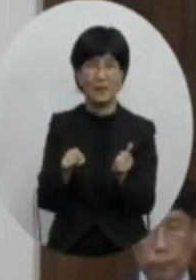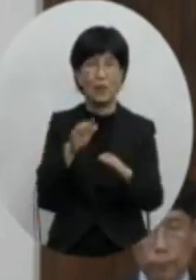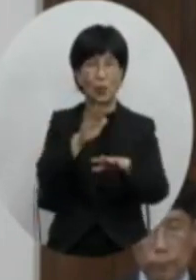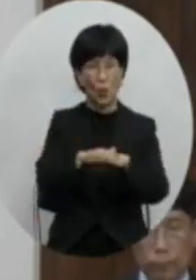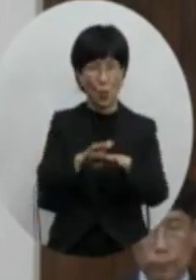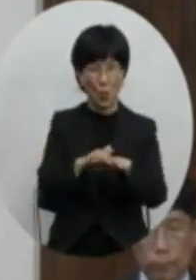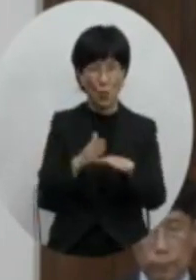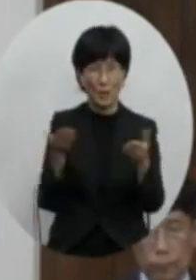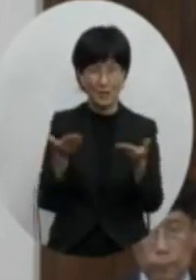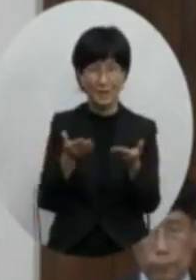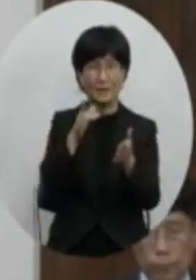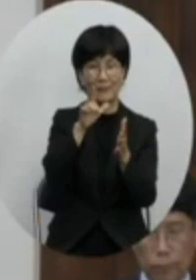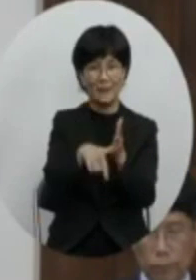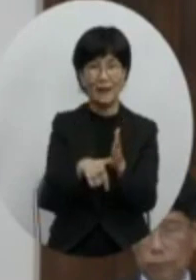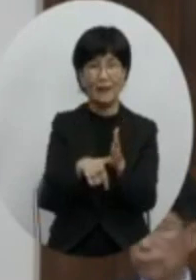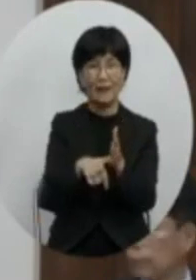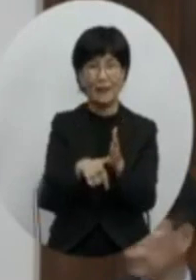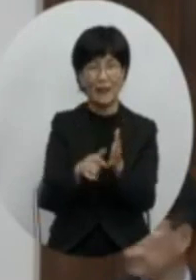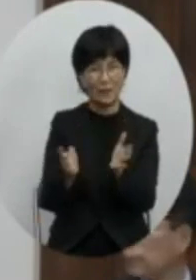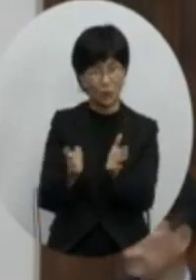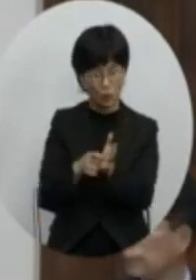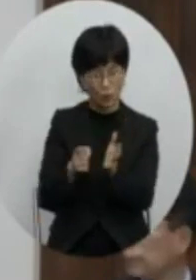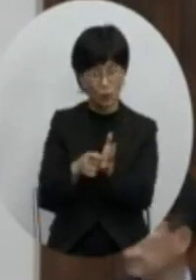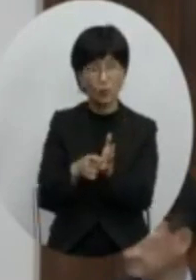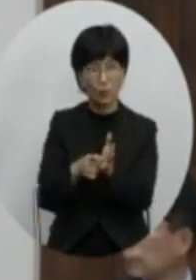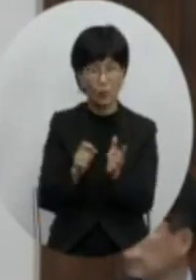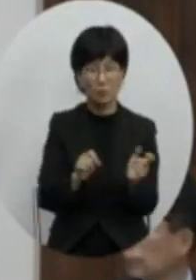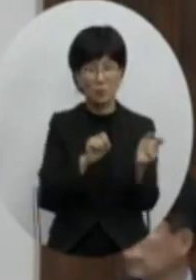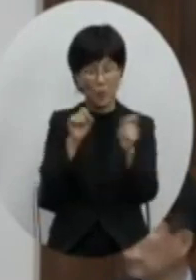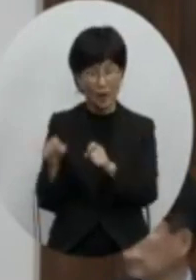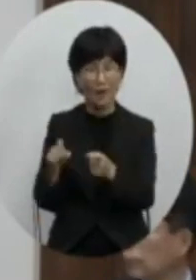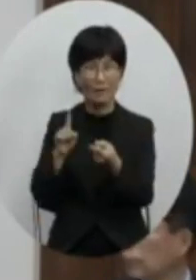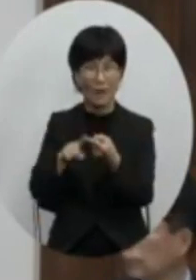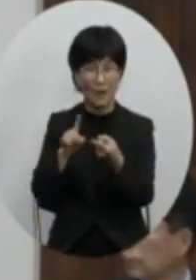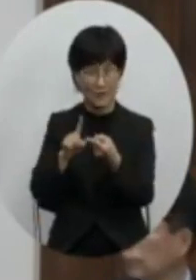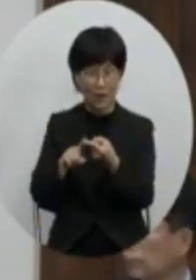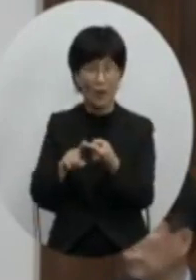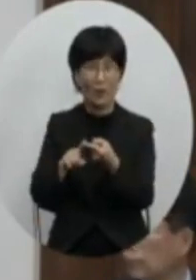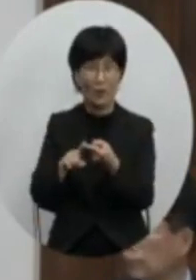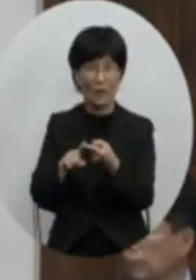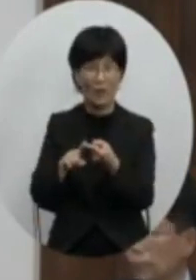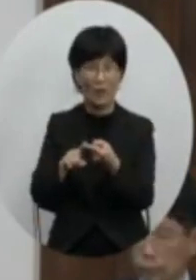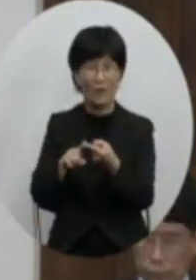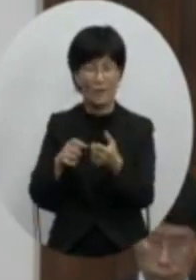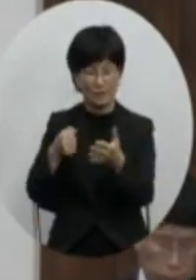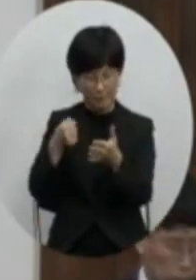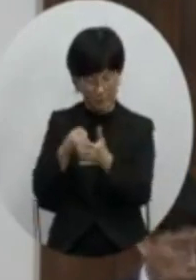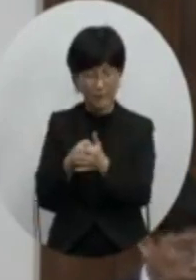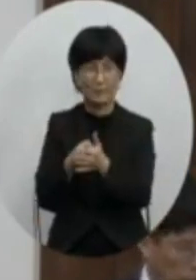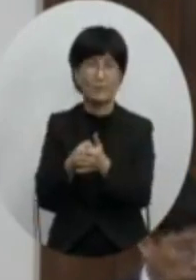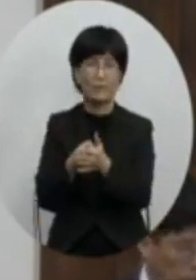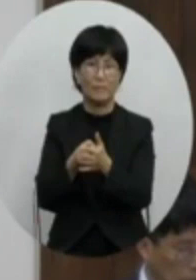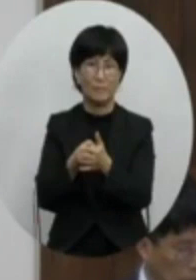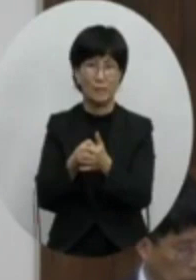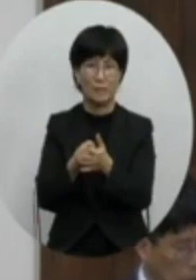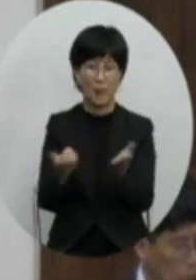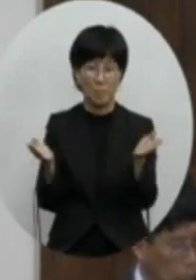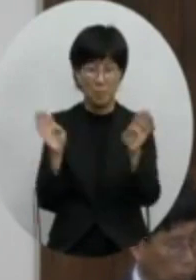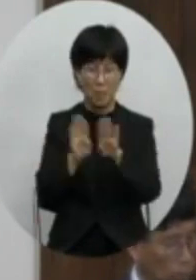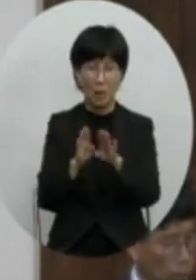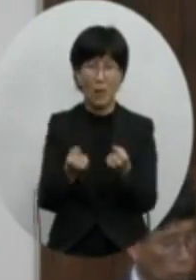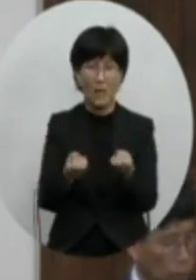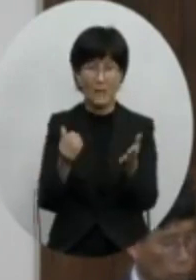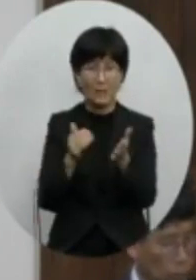단속 이후에 촉구 건의문을 고뇌찬 결단으로 조심스럽게 채택을 하였습니다. 폐의식이 끝난